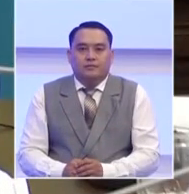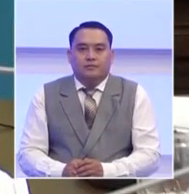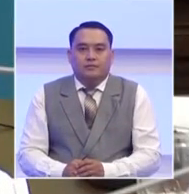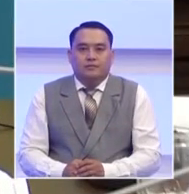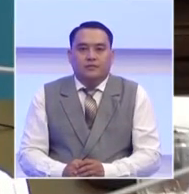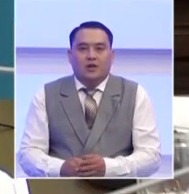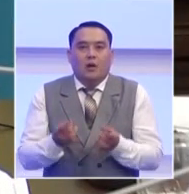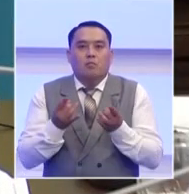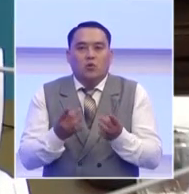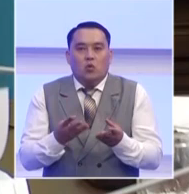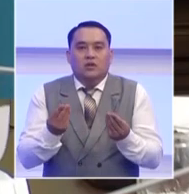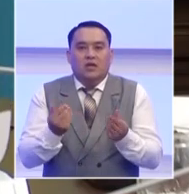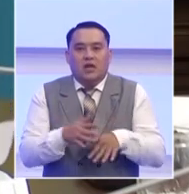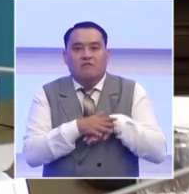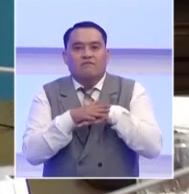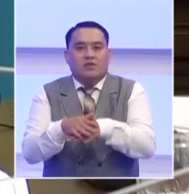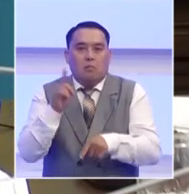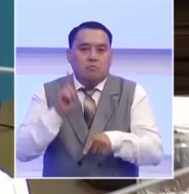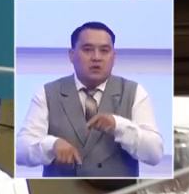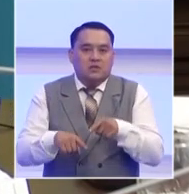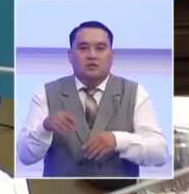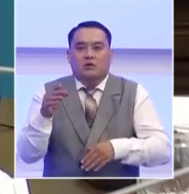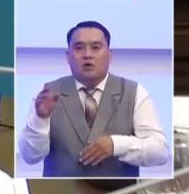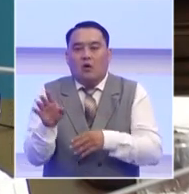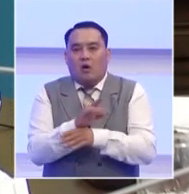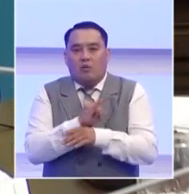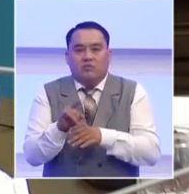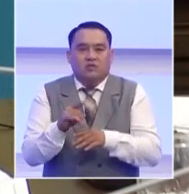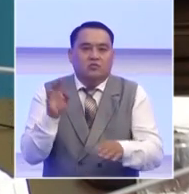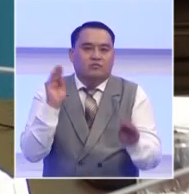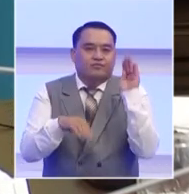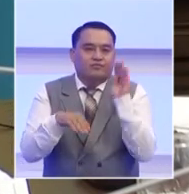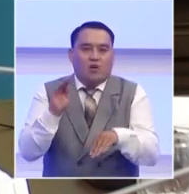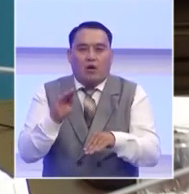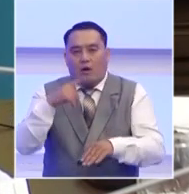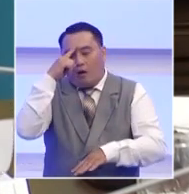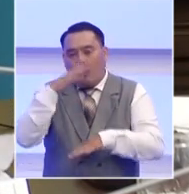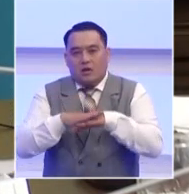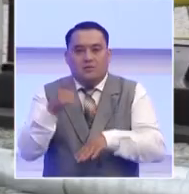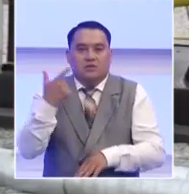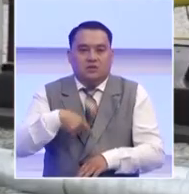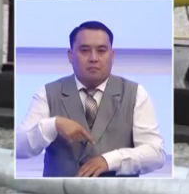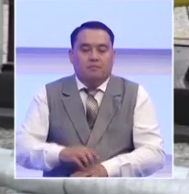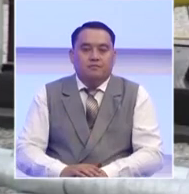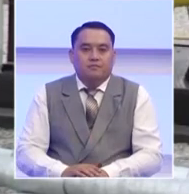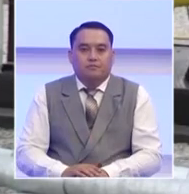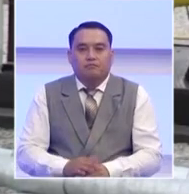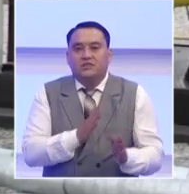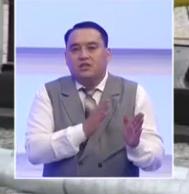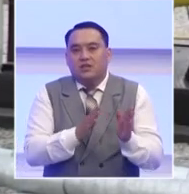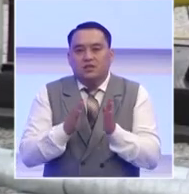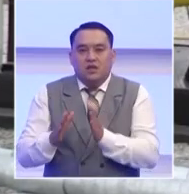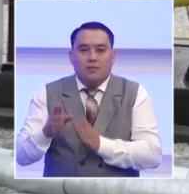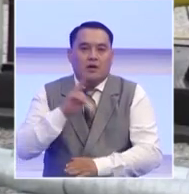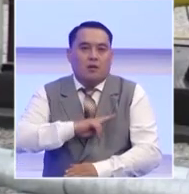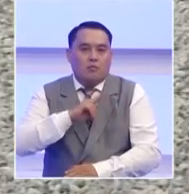быть. Это не так, что вот деньги дали, давай быстро тяп-ляп сделаем, как попало. Акимы тоже самое. Системно в области ведется работа